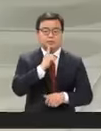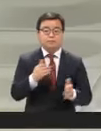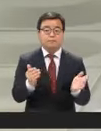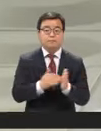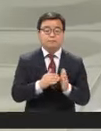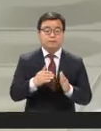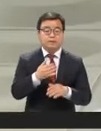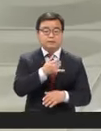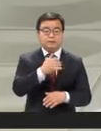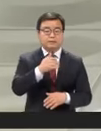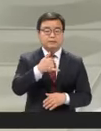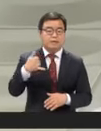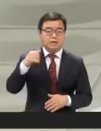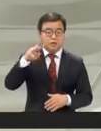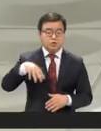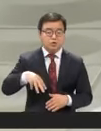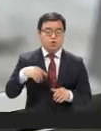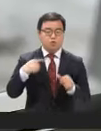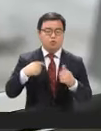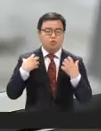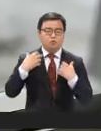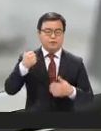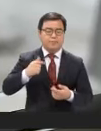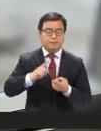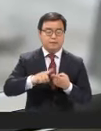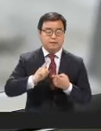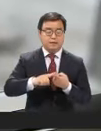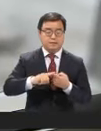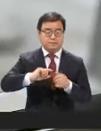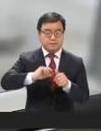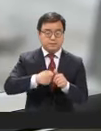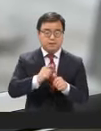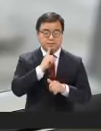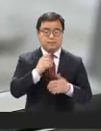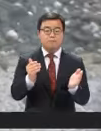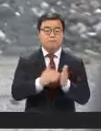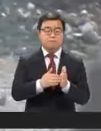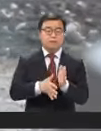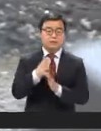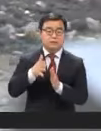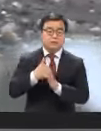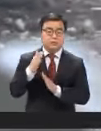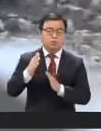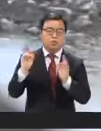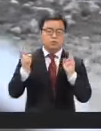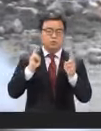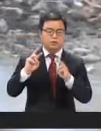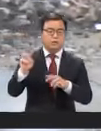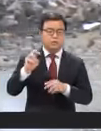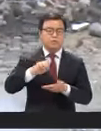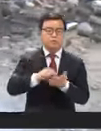감사원은 세종시 교육감에게 해당 직원을 징계 처분하고 시공 업체 30여 곳에 영업